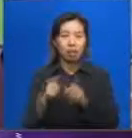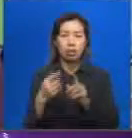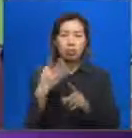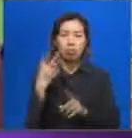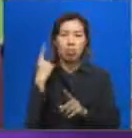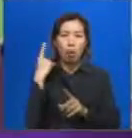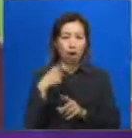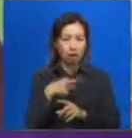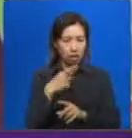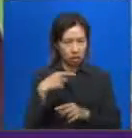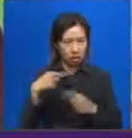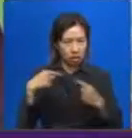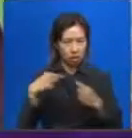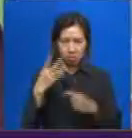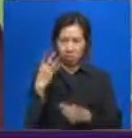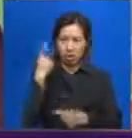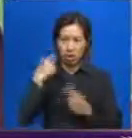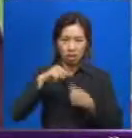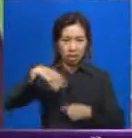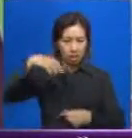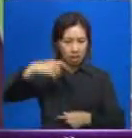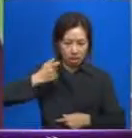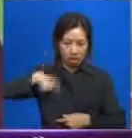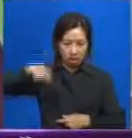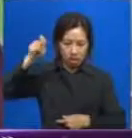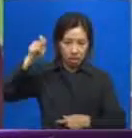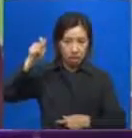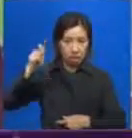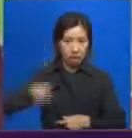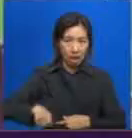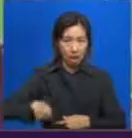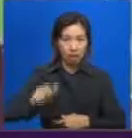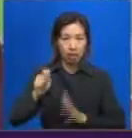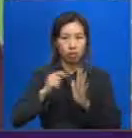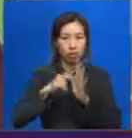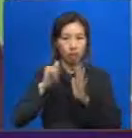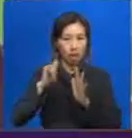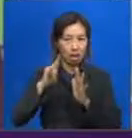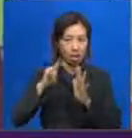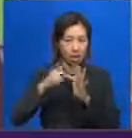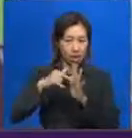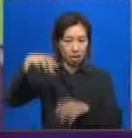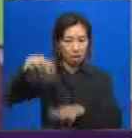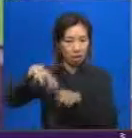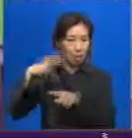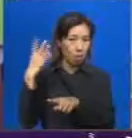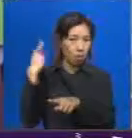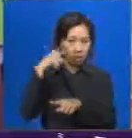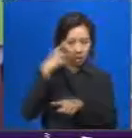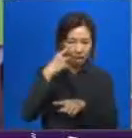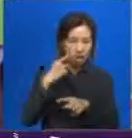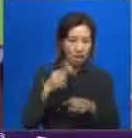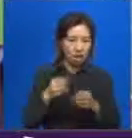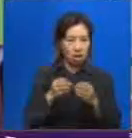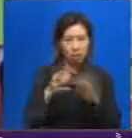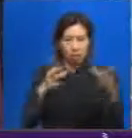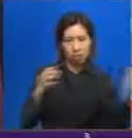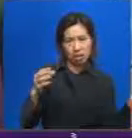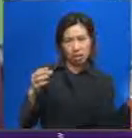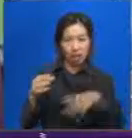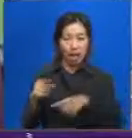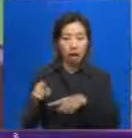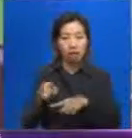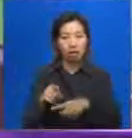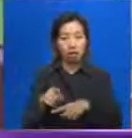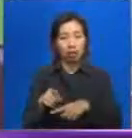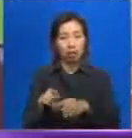ดไปปาที่ศาลอาญานะครับถ้าเหตุการณ์เหล่านี้ไม่เกิดขึ้นผมคิดว่าบ้านเมืองก็น่าจะ